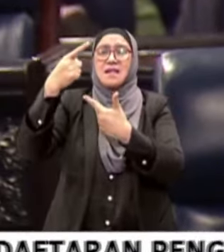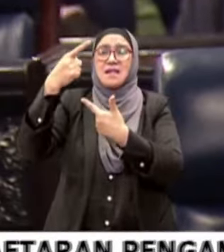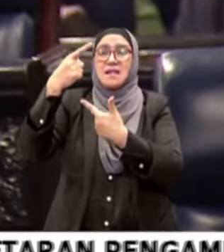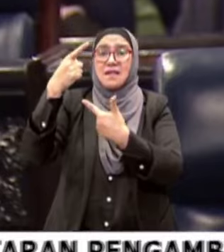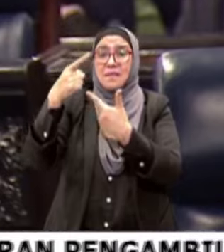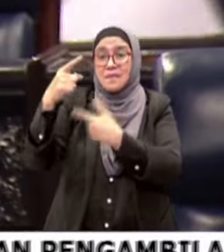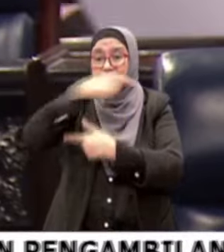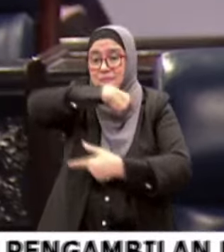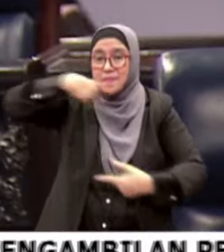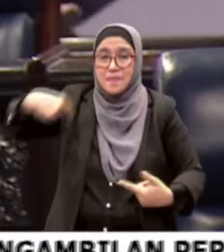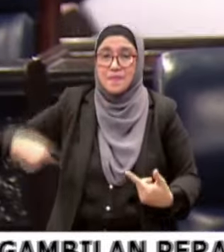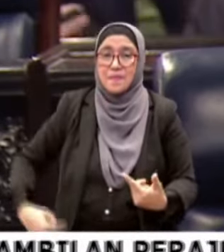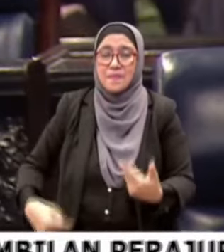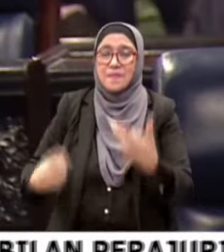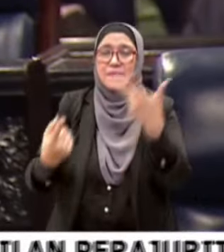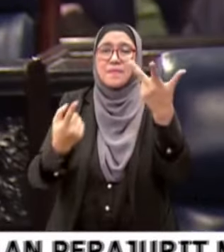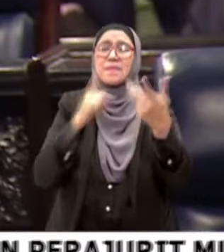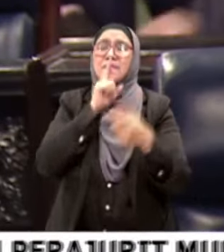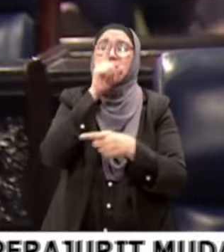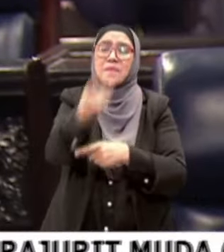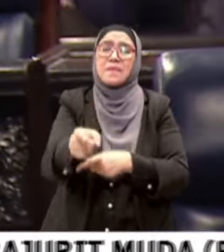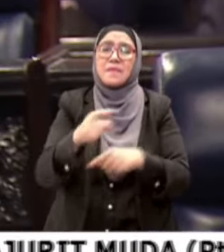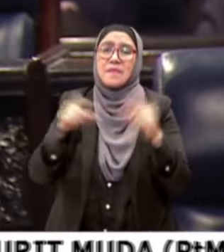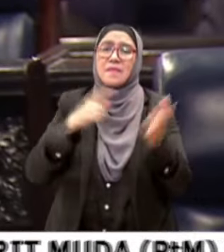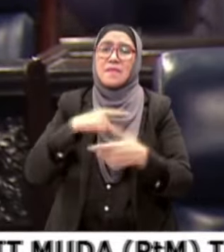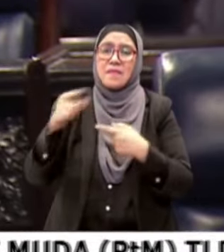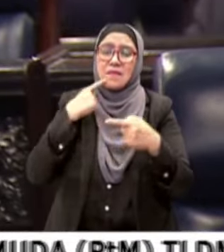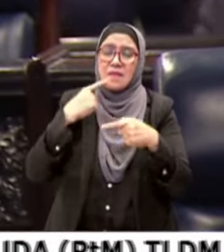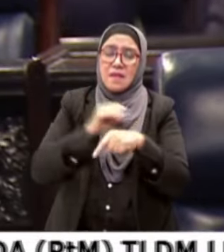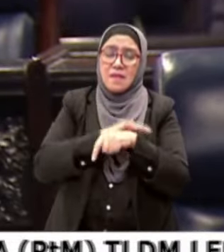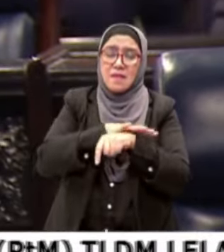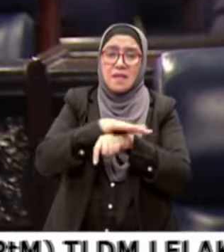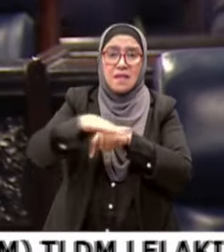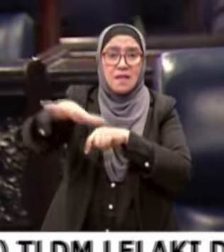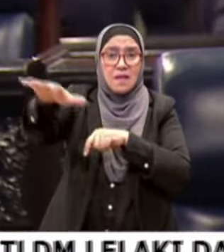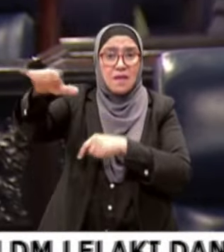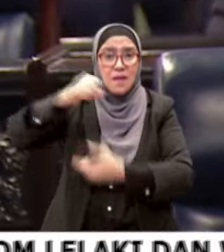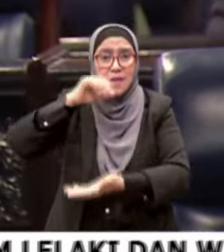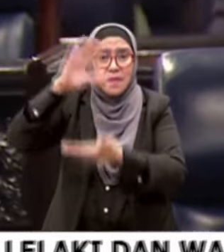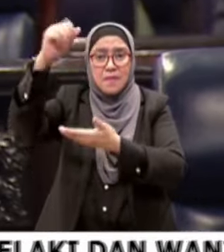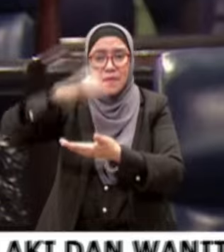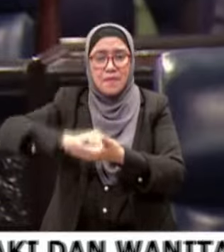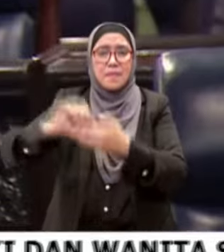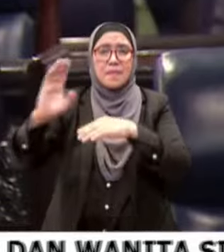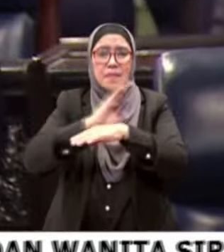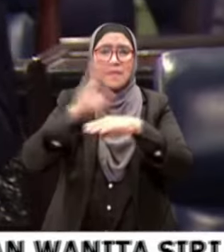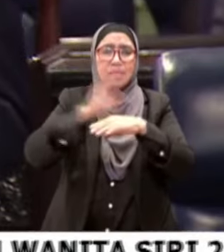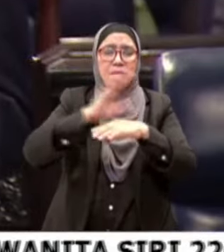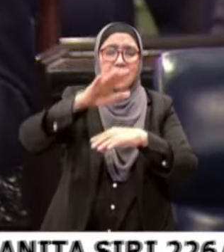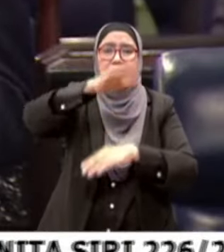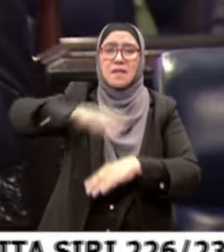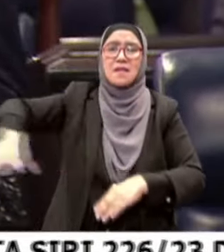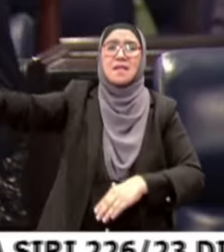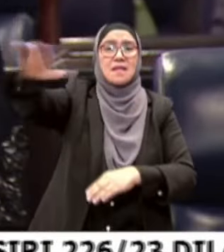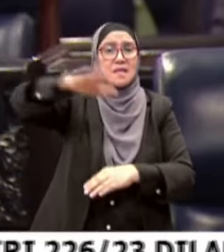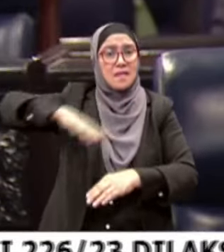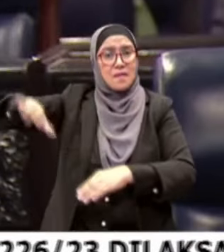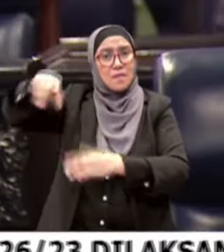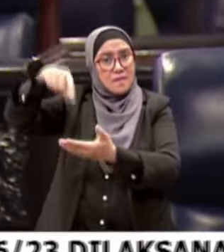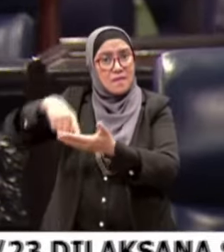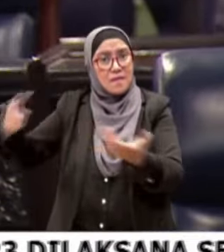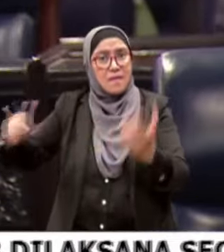membawa pelaburan ke Rantau ini sosoalan sekarang juga Malaysia bersedia untuk